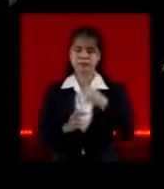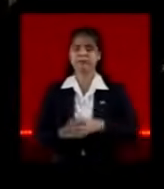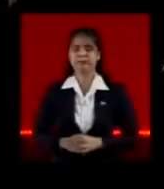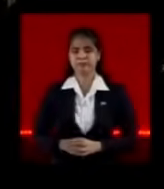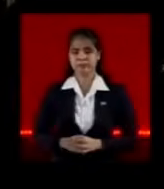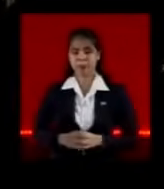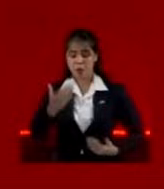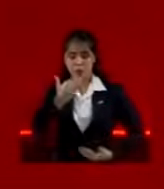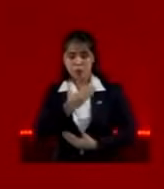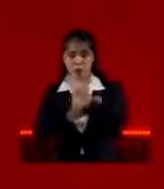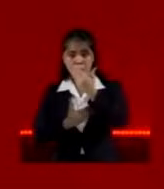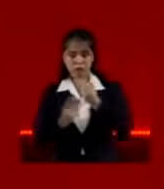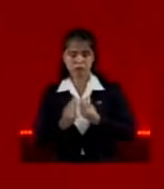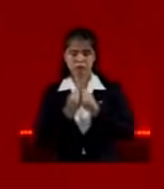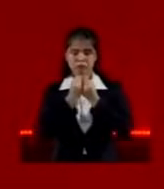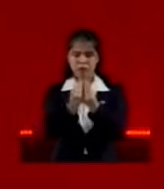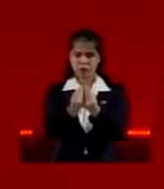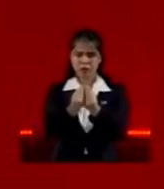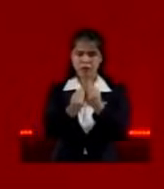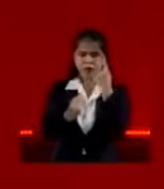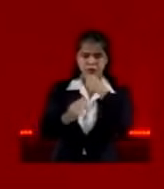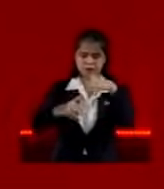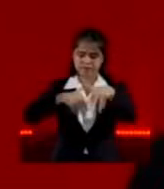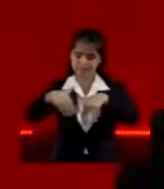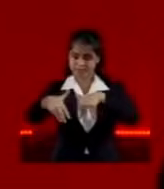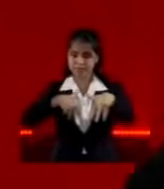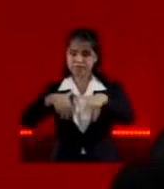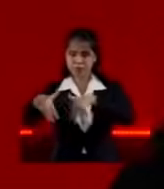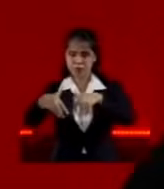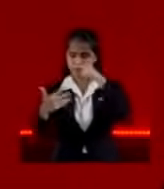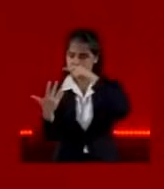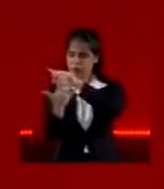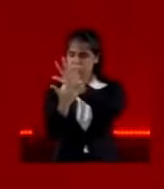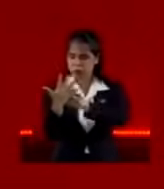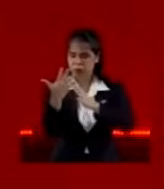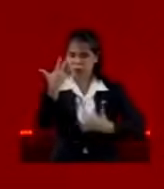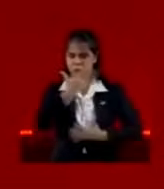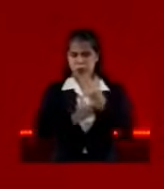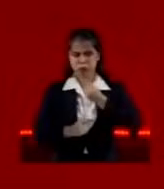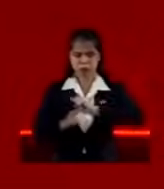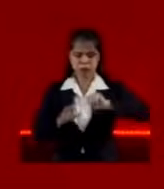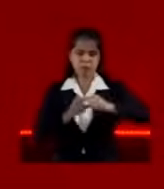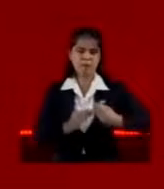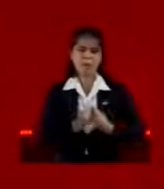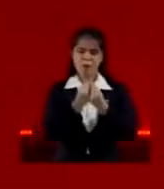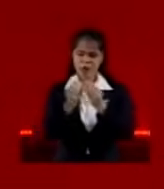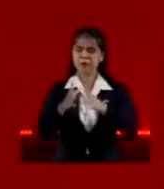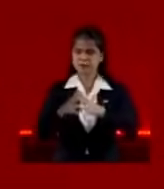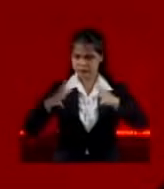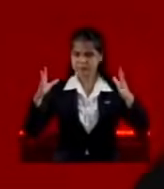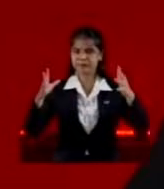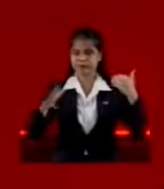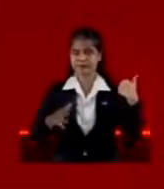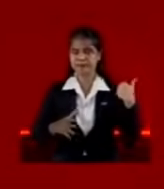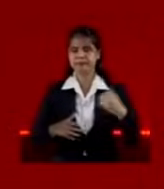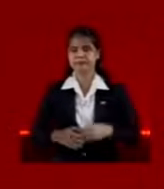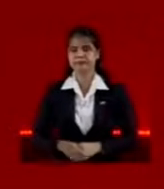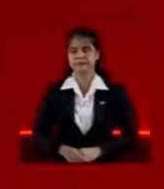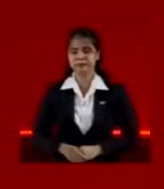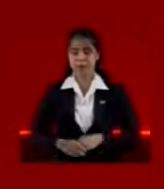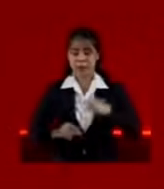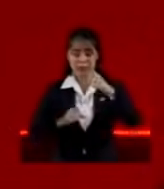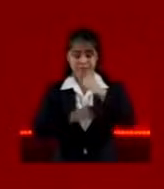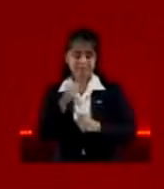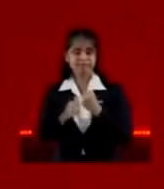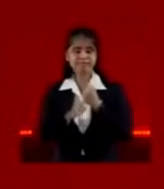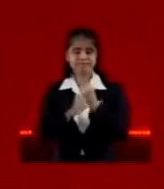ดผม ฟัดผมด้วยฟัดผมด้วยไม่ไรหรอกแต่ว่าอันนั้นเราก็ต้องสั่งความคิดเห็นเขา ใช ่แฟนที่คอมเมนต์เนี่ยบางทีผมกลับออกไปจากรายการผมก็ไป